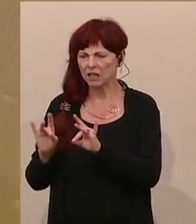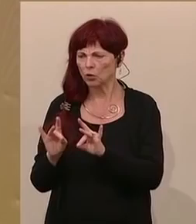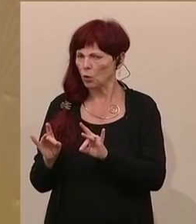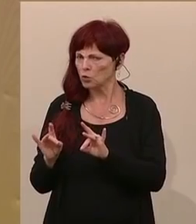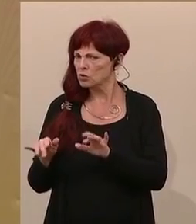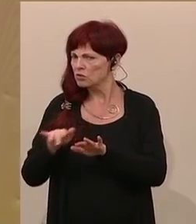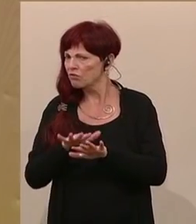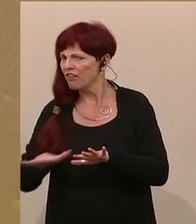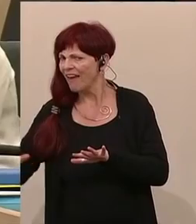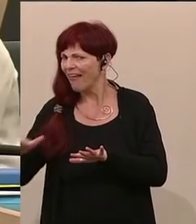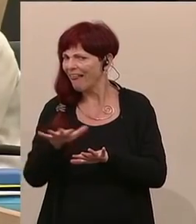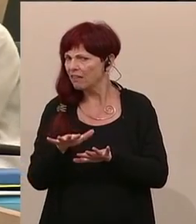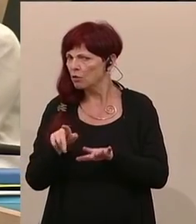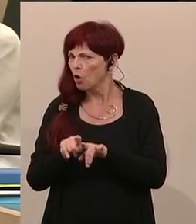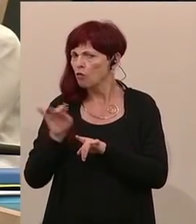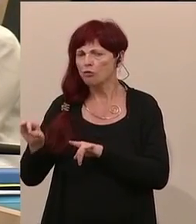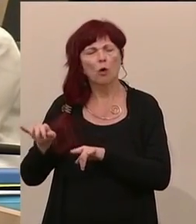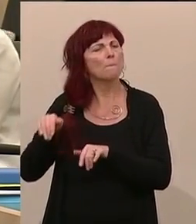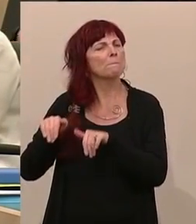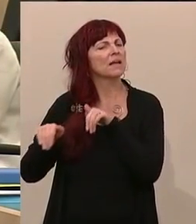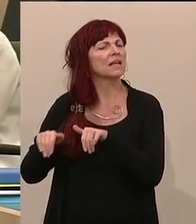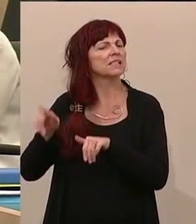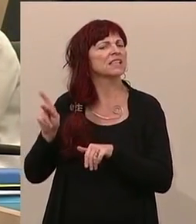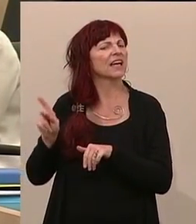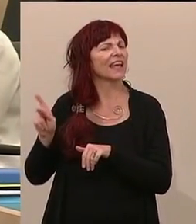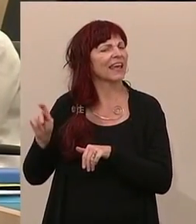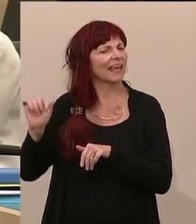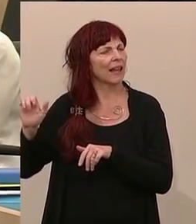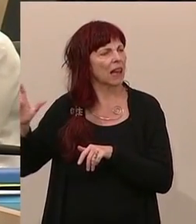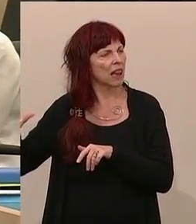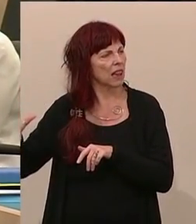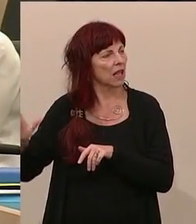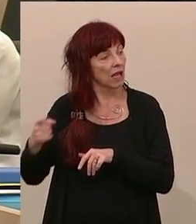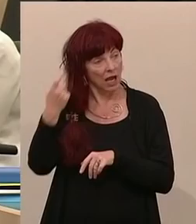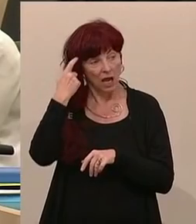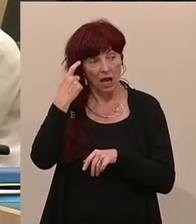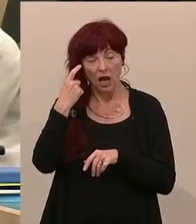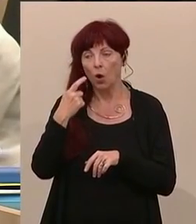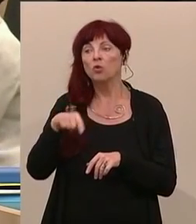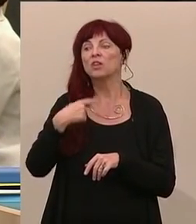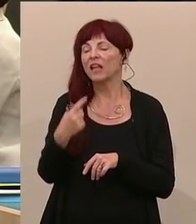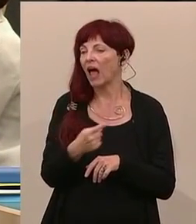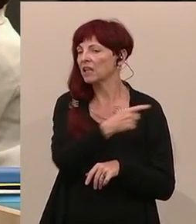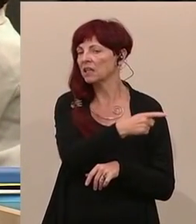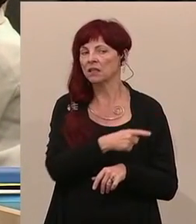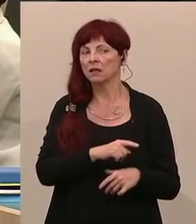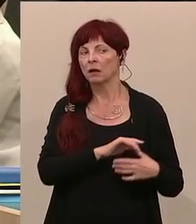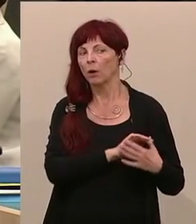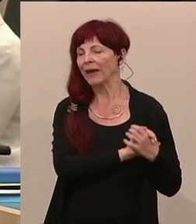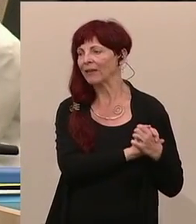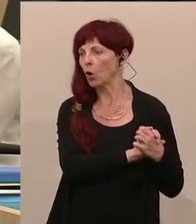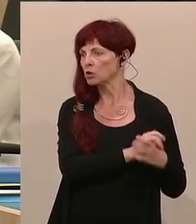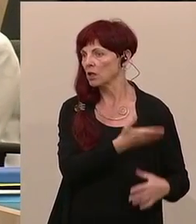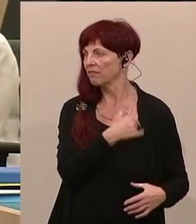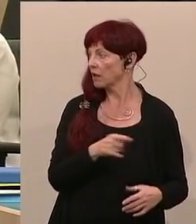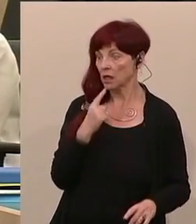Interessant, Herr Trotzter. Ja, eine unmittelbare Reaktion. Anscheinend wurde er von den Genossen zurückgepfiffen, weil es ja nicht sein darf, dass